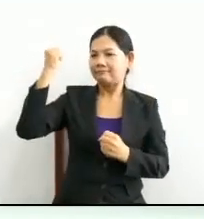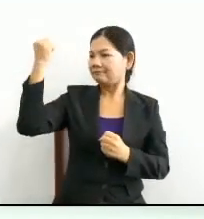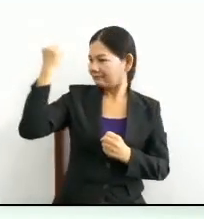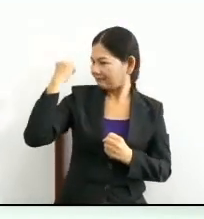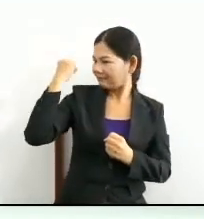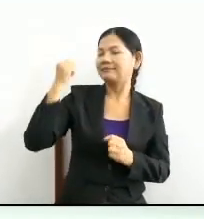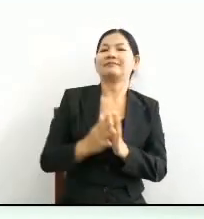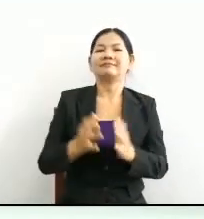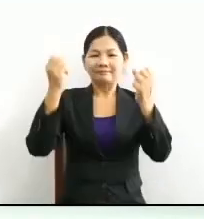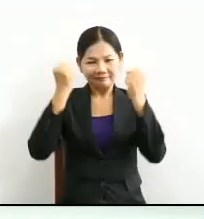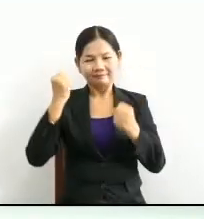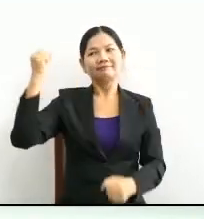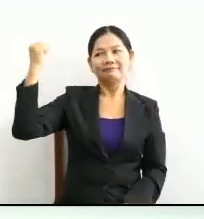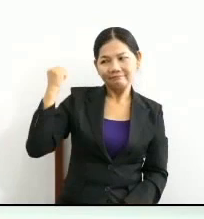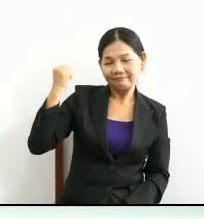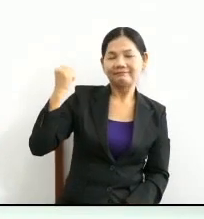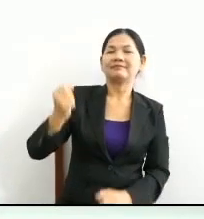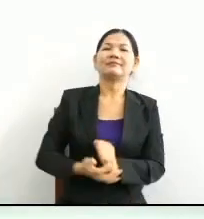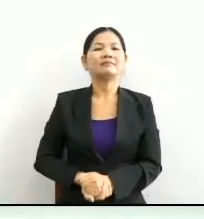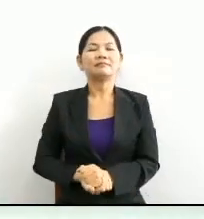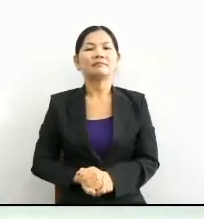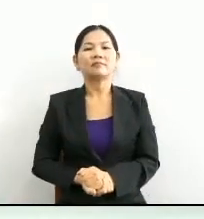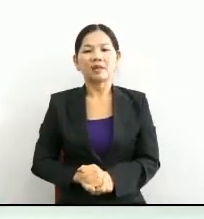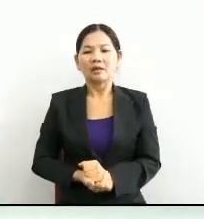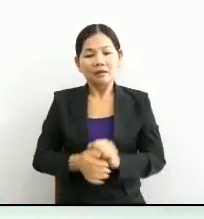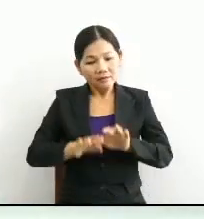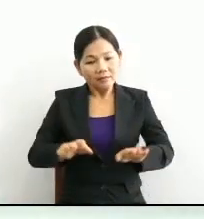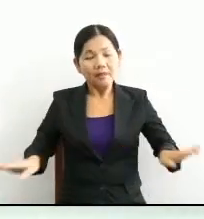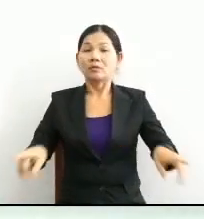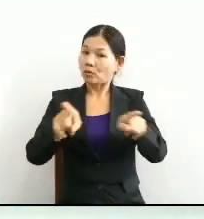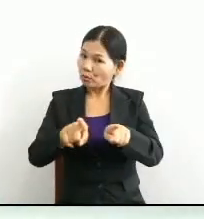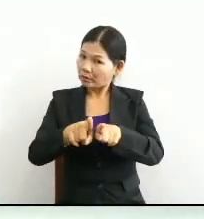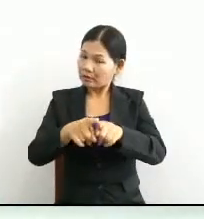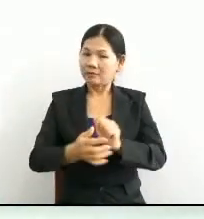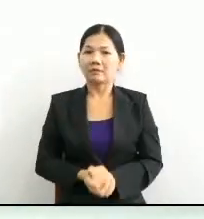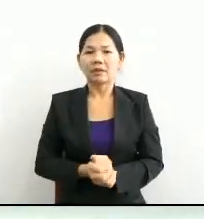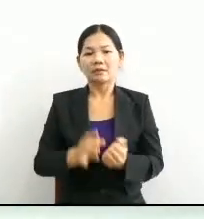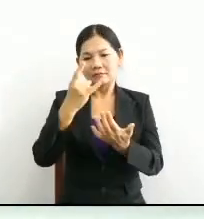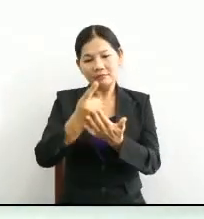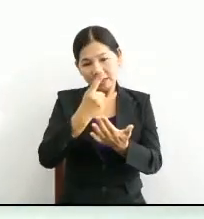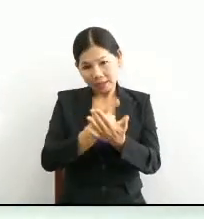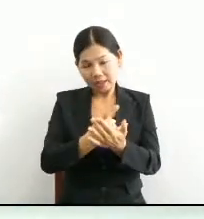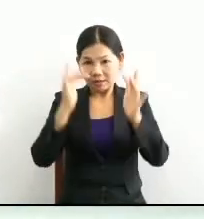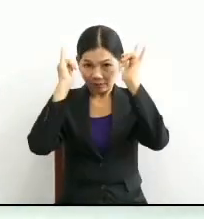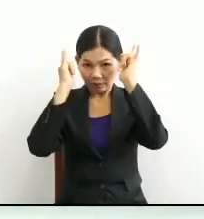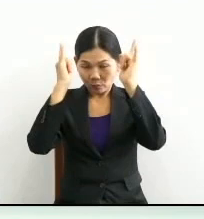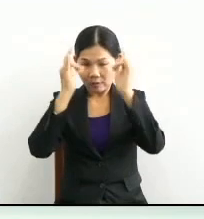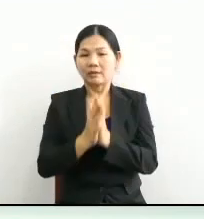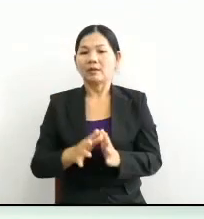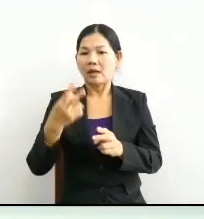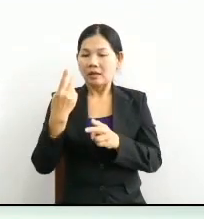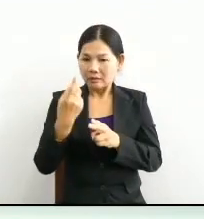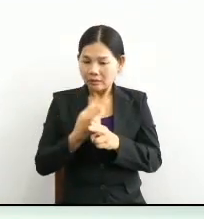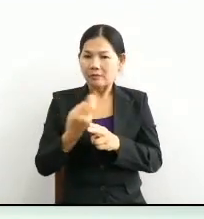lõ nâng riêng cài móm mỏm môn chẳng con có đôi khi complete nè mê riêng để dương màn riêng con complete dương ta ăn là